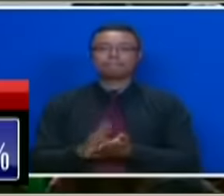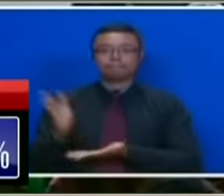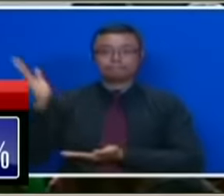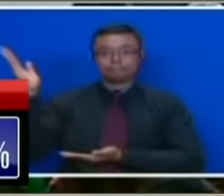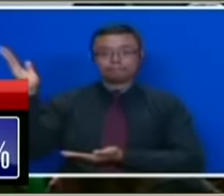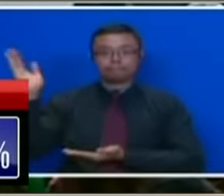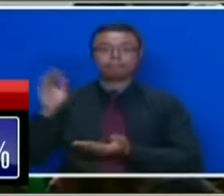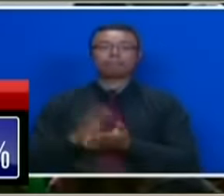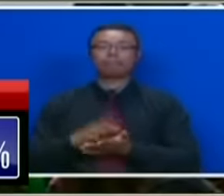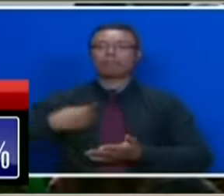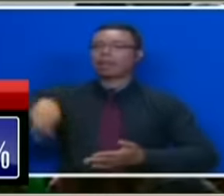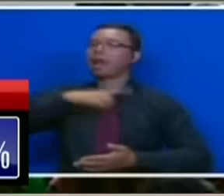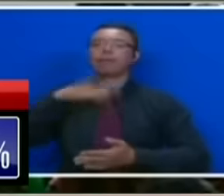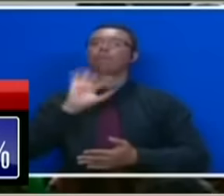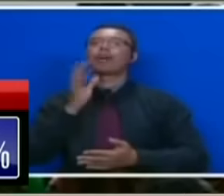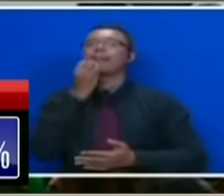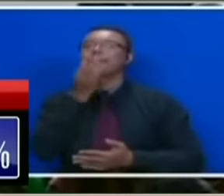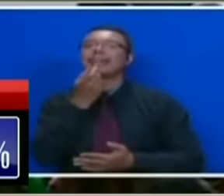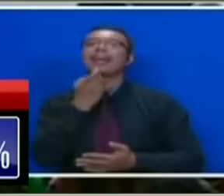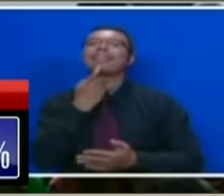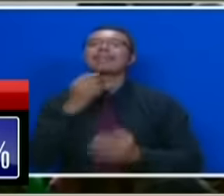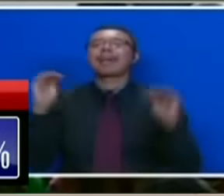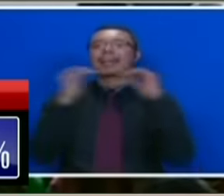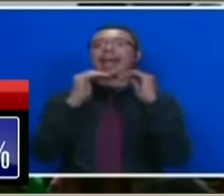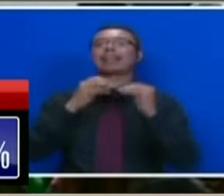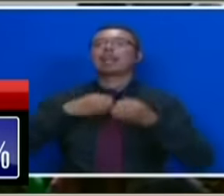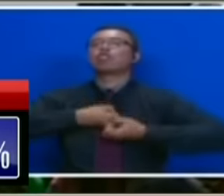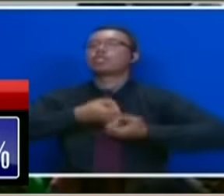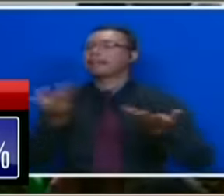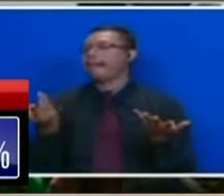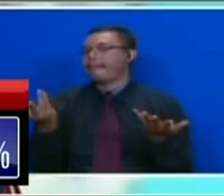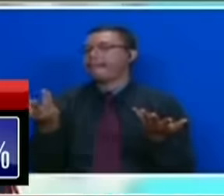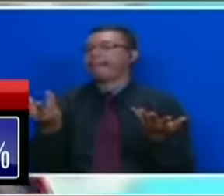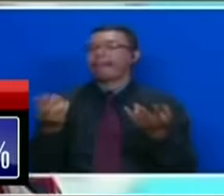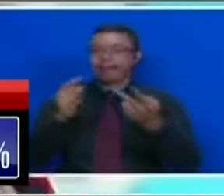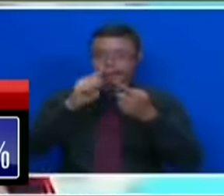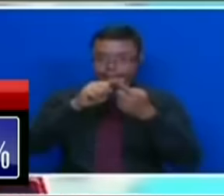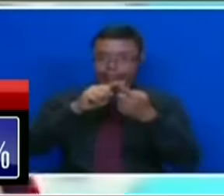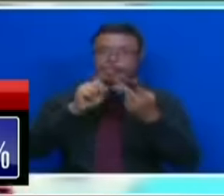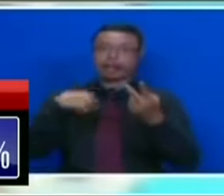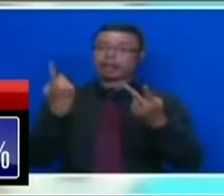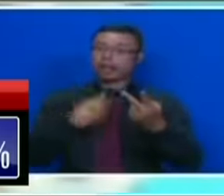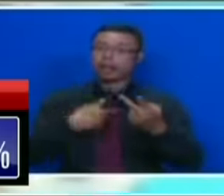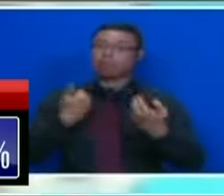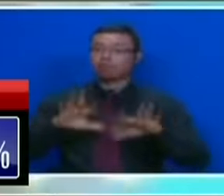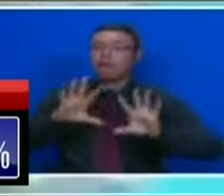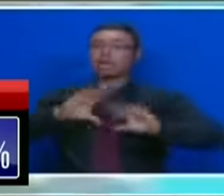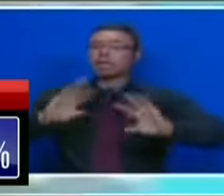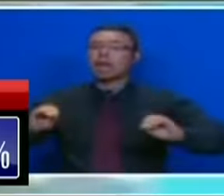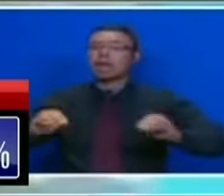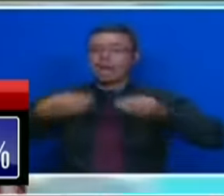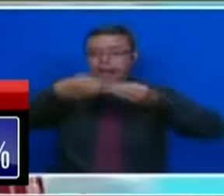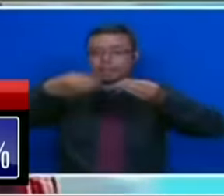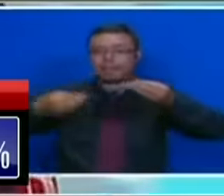sekarang. Kami bukan bicara soal keadilan sosial saja. Kami juga bukan telah melakukan administrasi